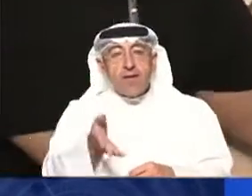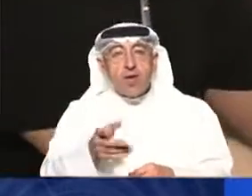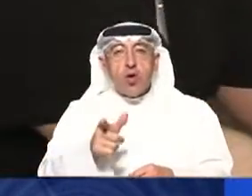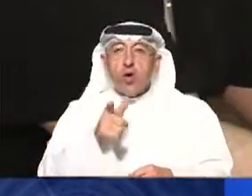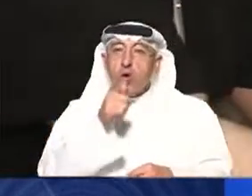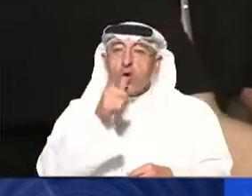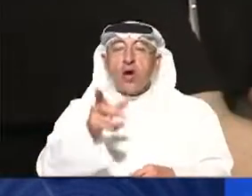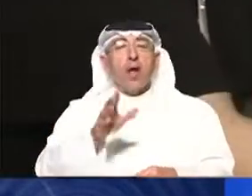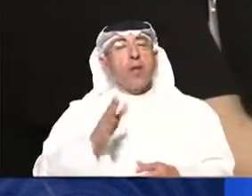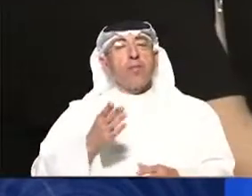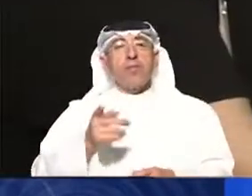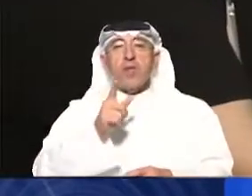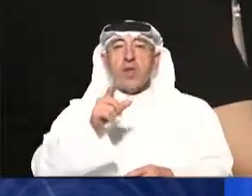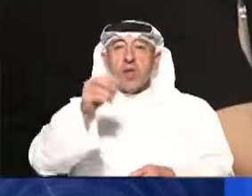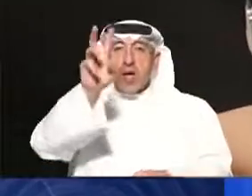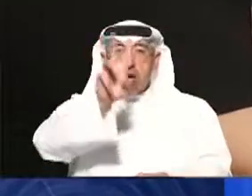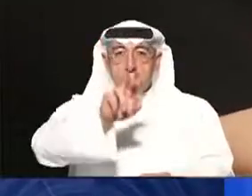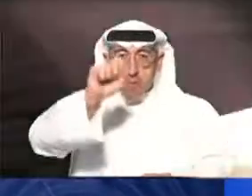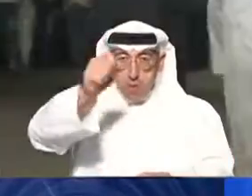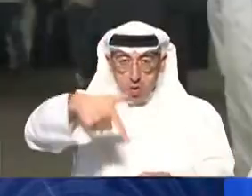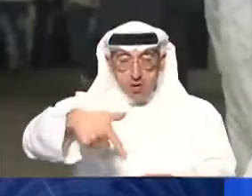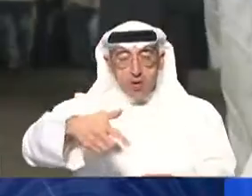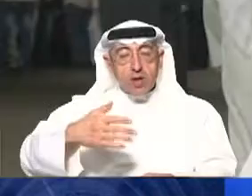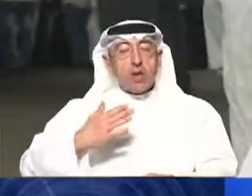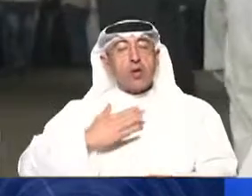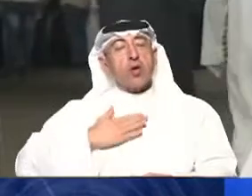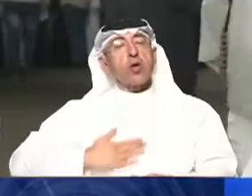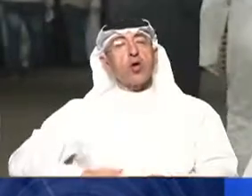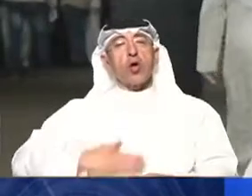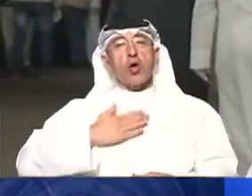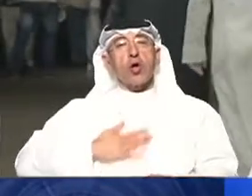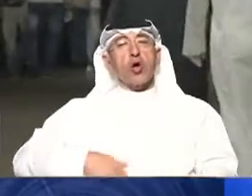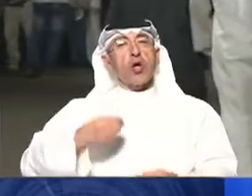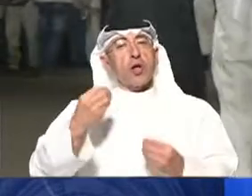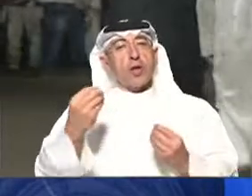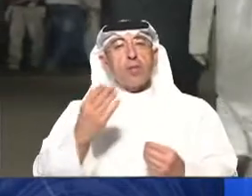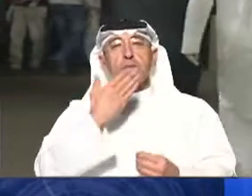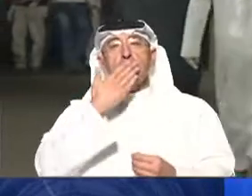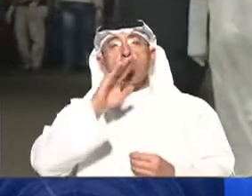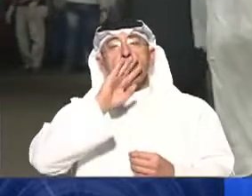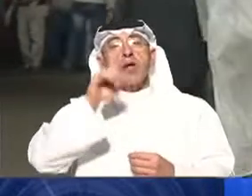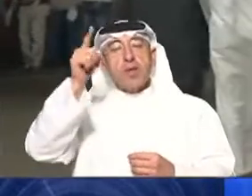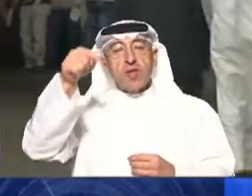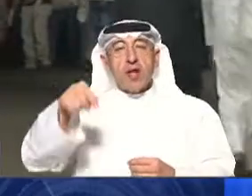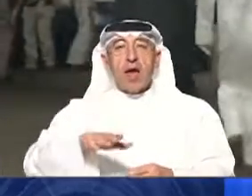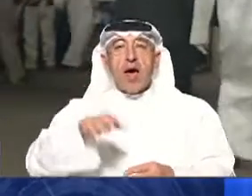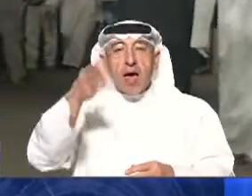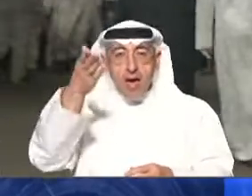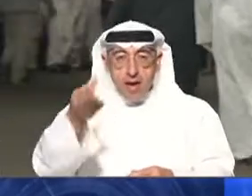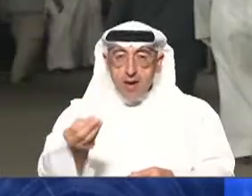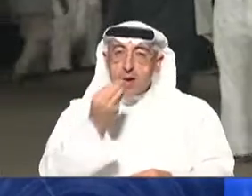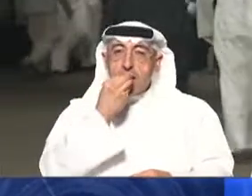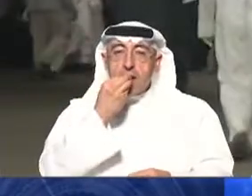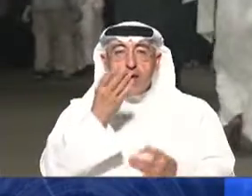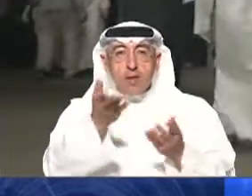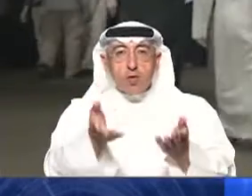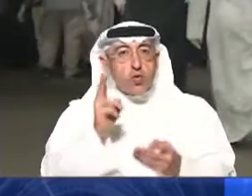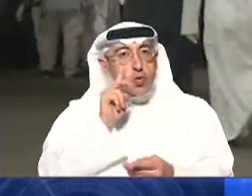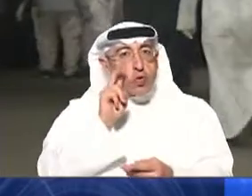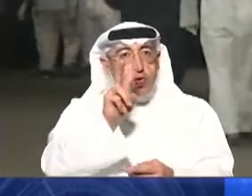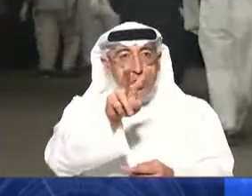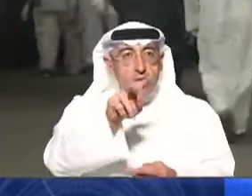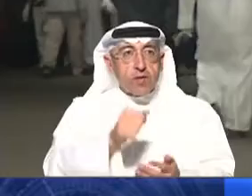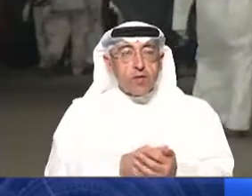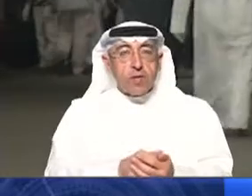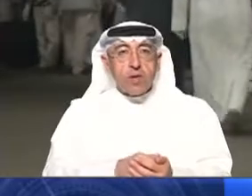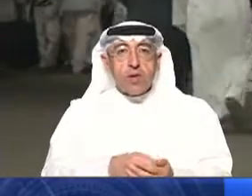على وفرة المخزون الزراعي. اليوم في ظل هذه الظروف نحب نطمن الجميع كما شاهدتم أن